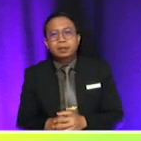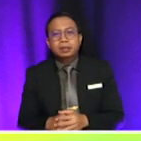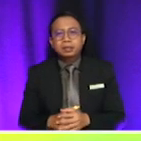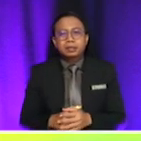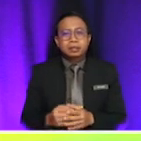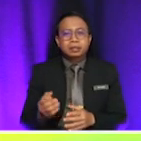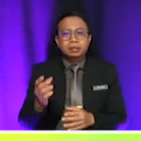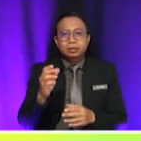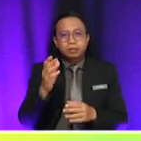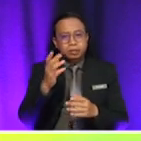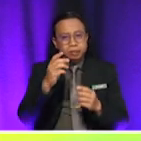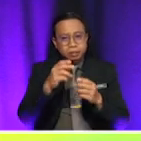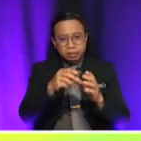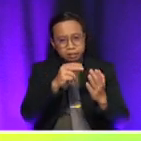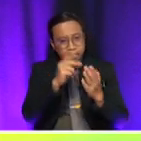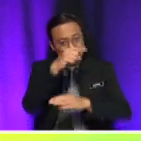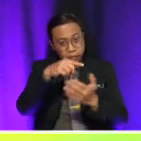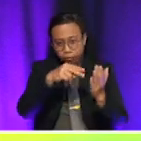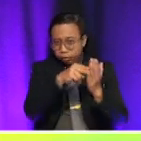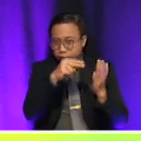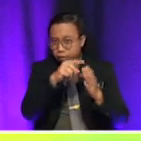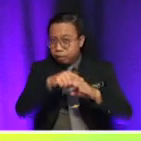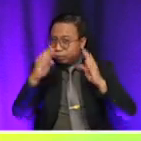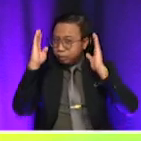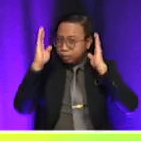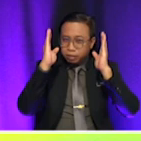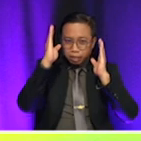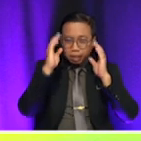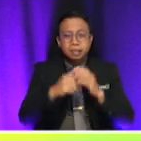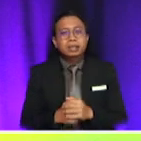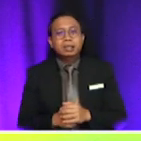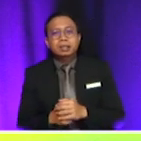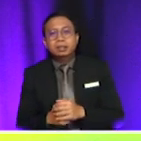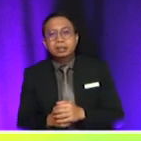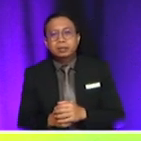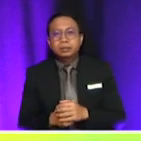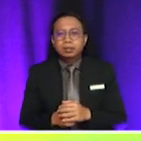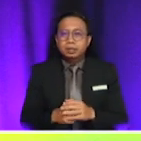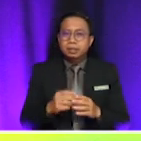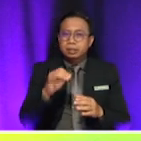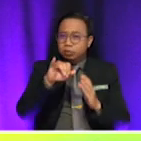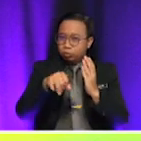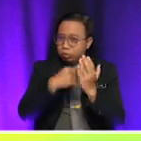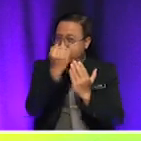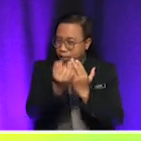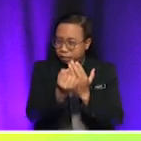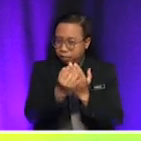hari pun di persekutuan mulai